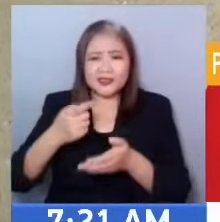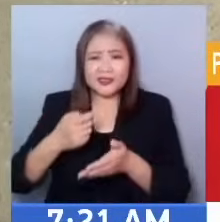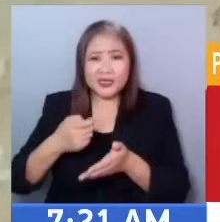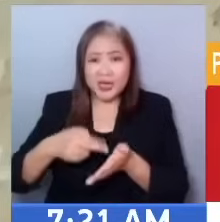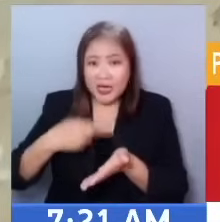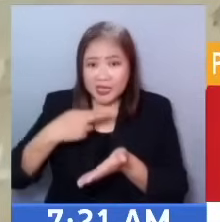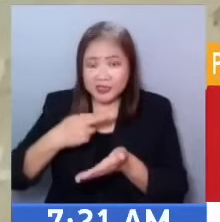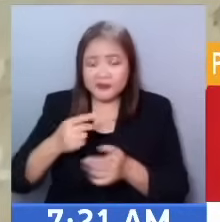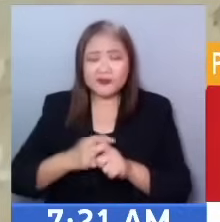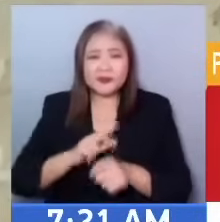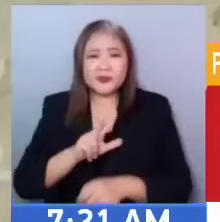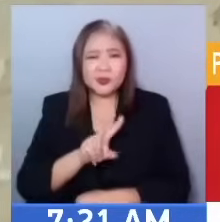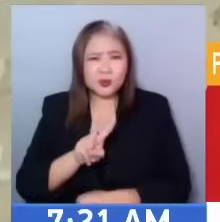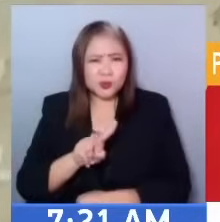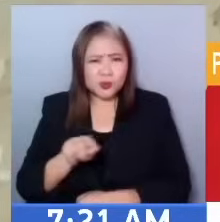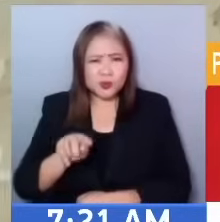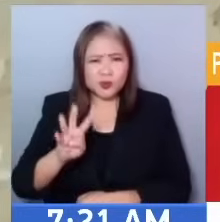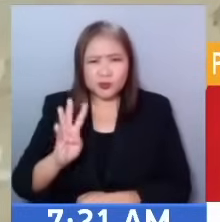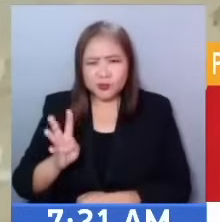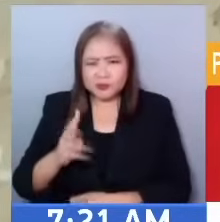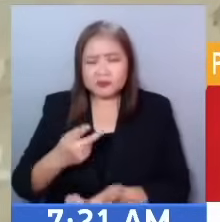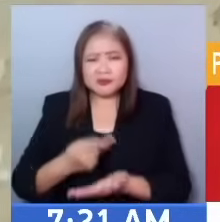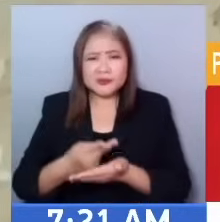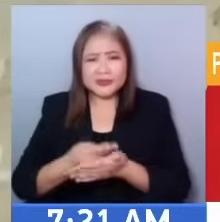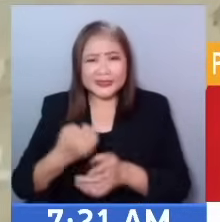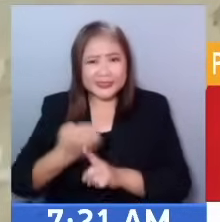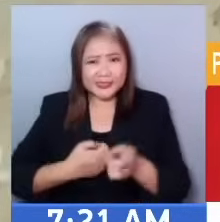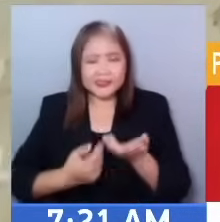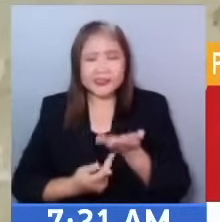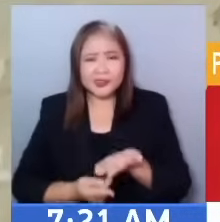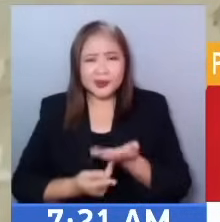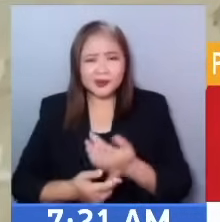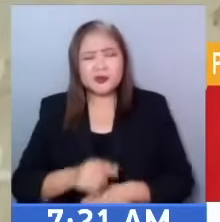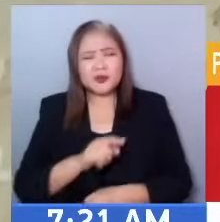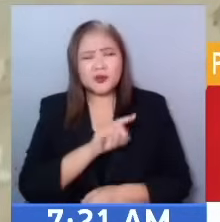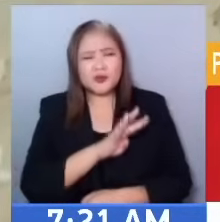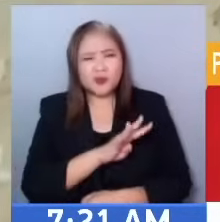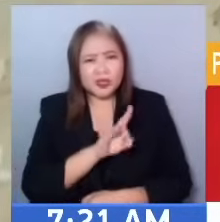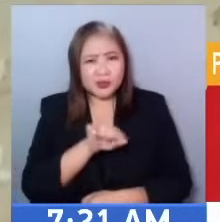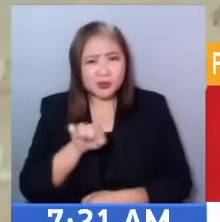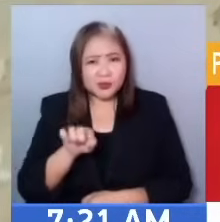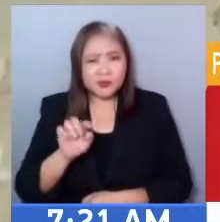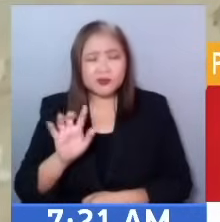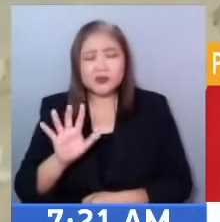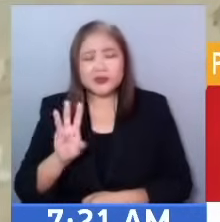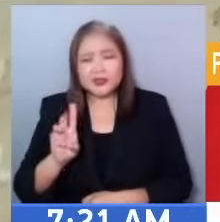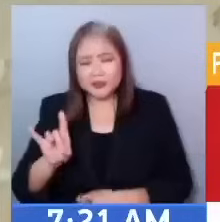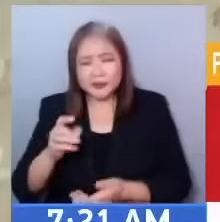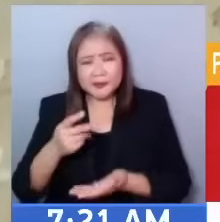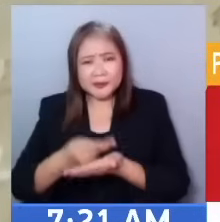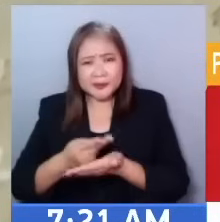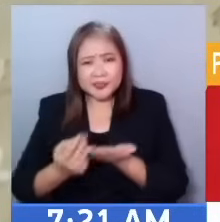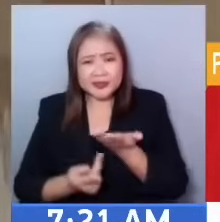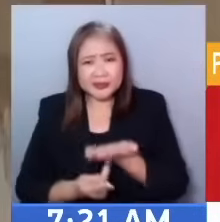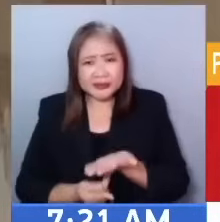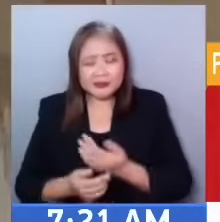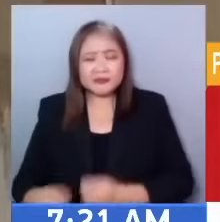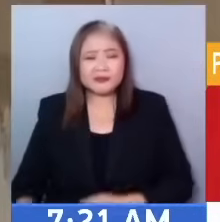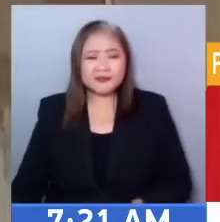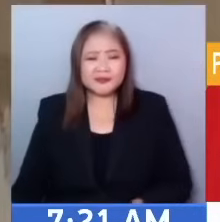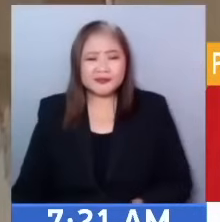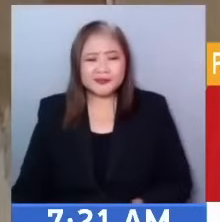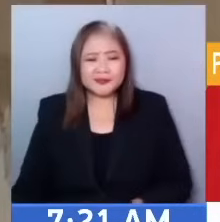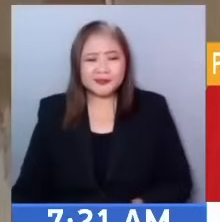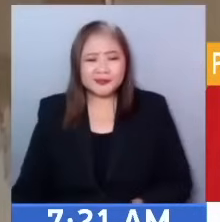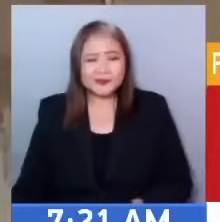40 pesos per kilo to 48 to 60 pesos per kilo. Nagpanik po ang presidente at